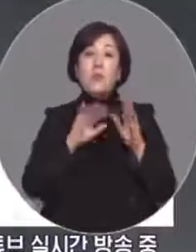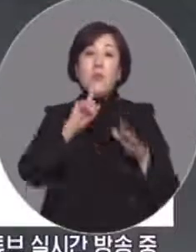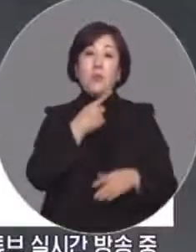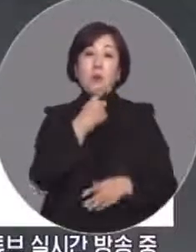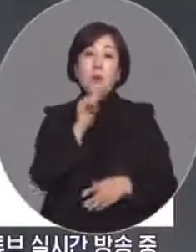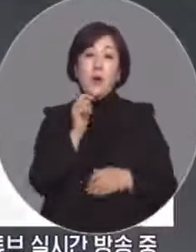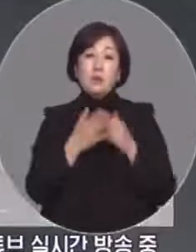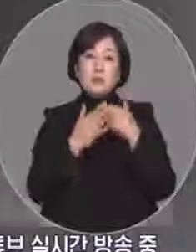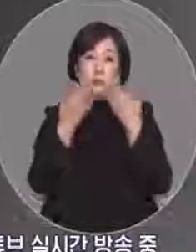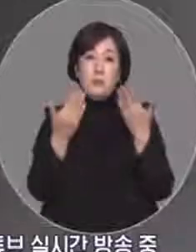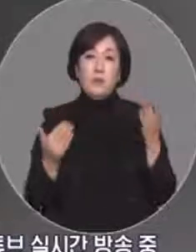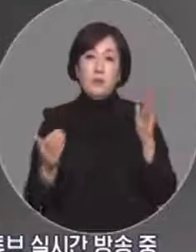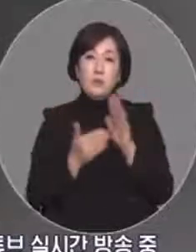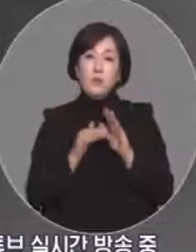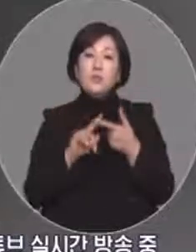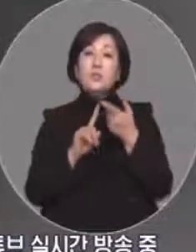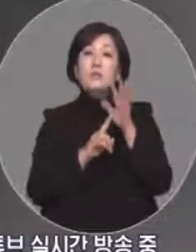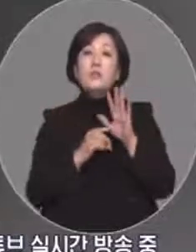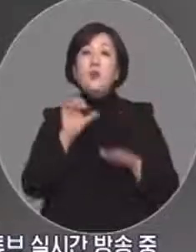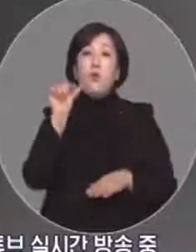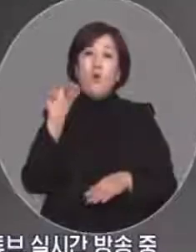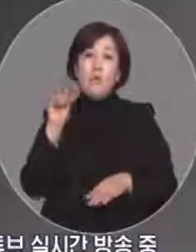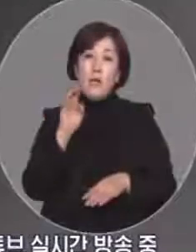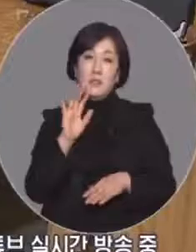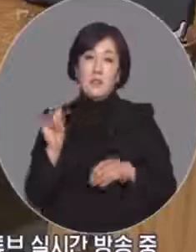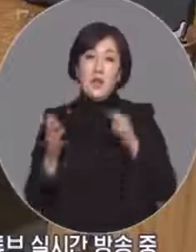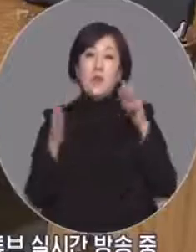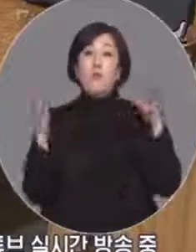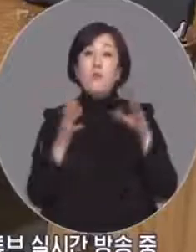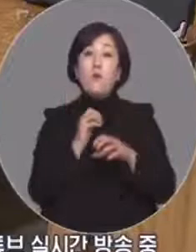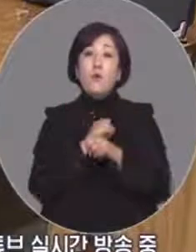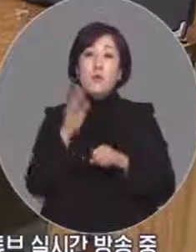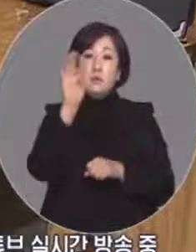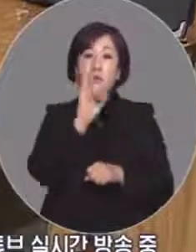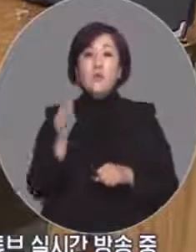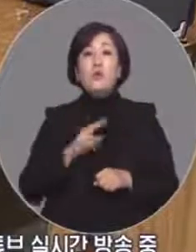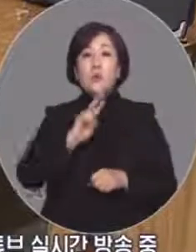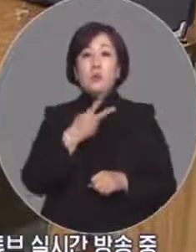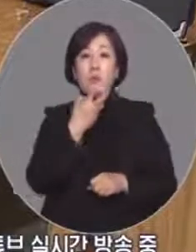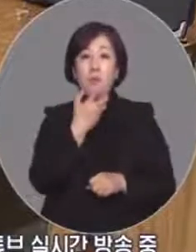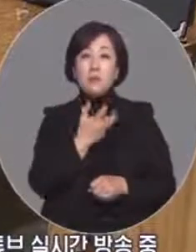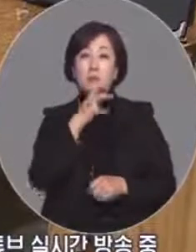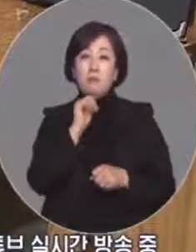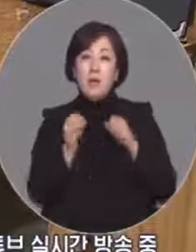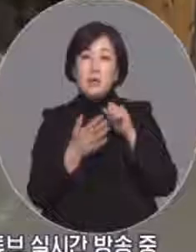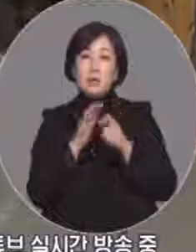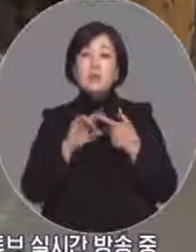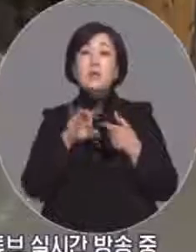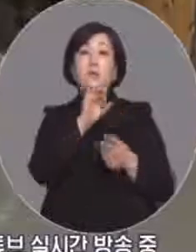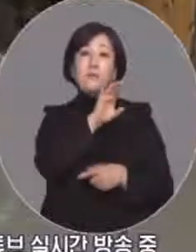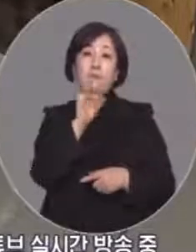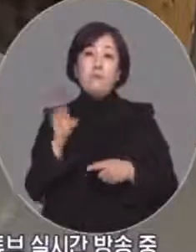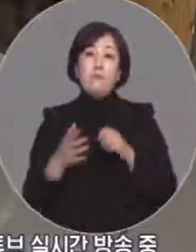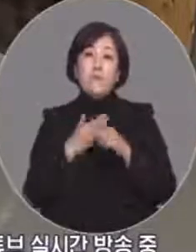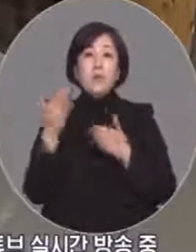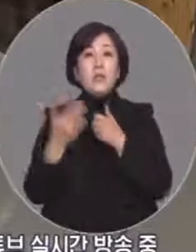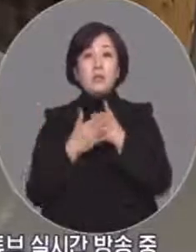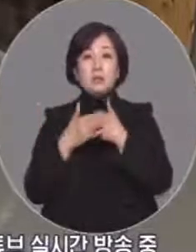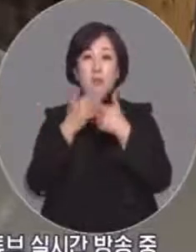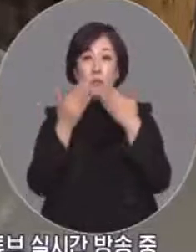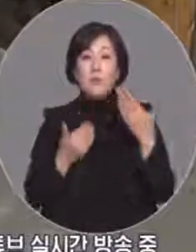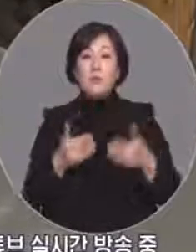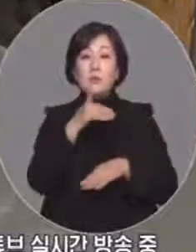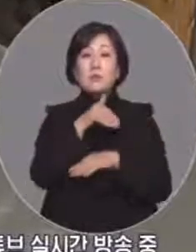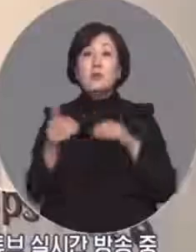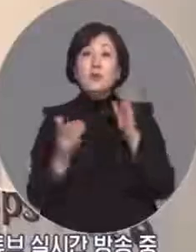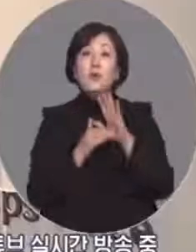받을 수 있습니다. 울산 5만 명을 포함해 전국적으로 280만 명이 혜택을 볼 걸로 추산됩니다.